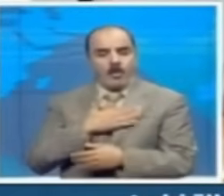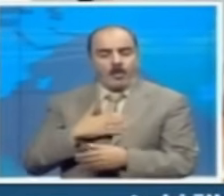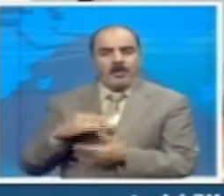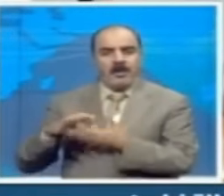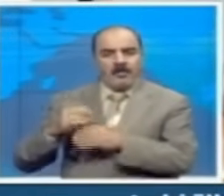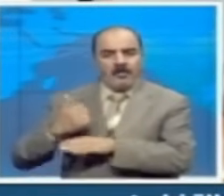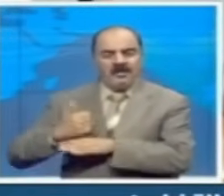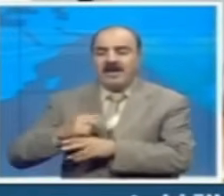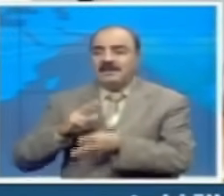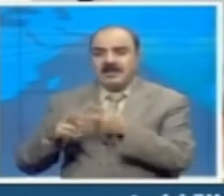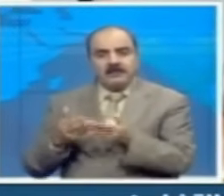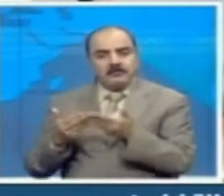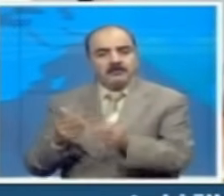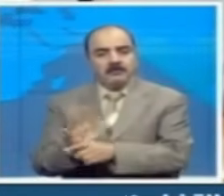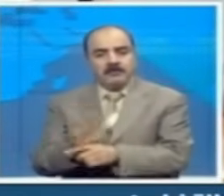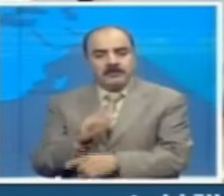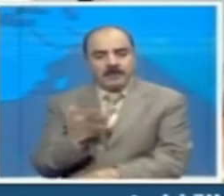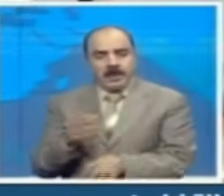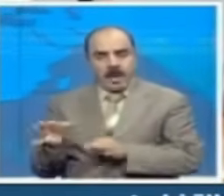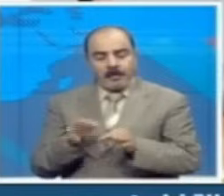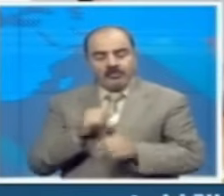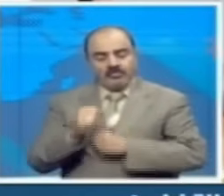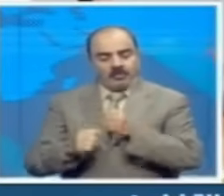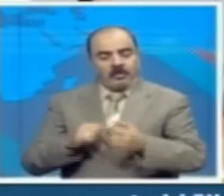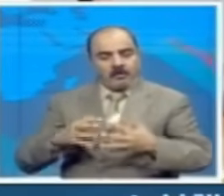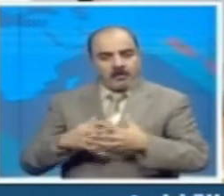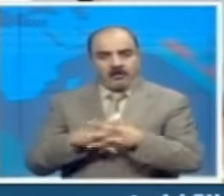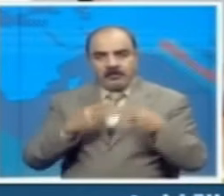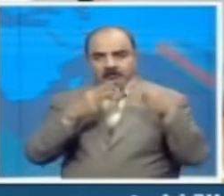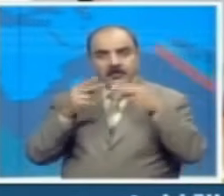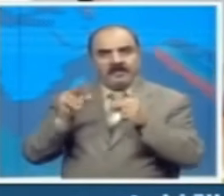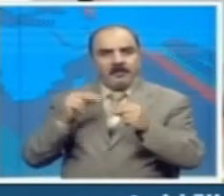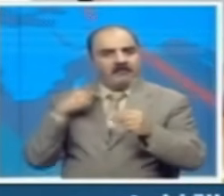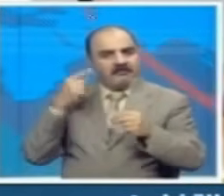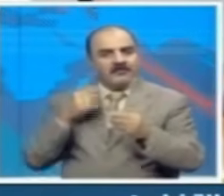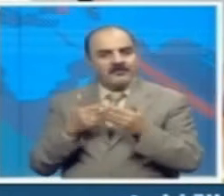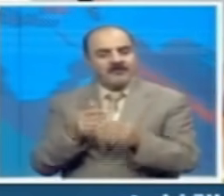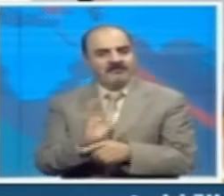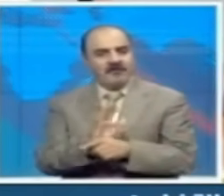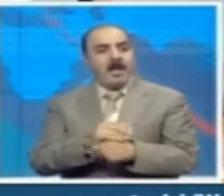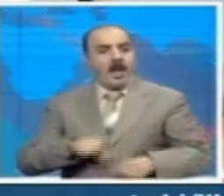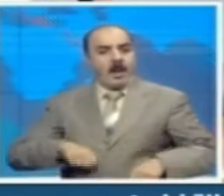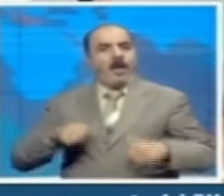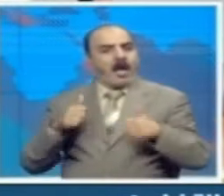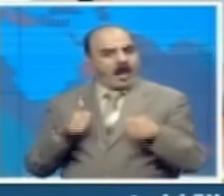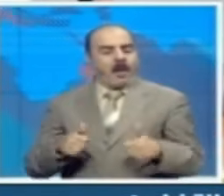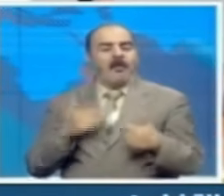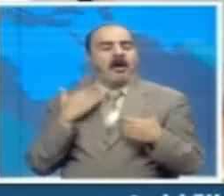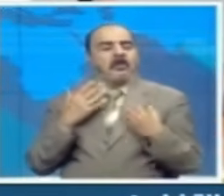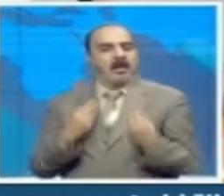كافة المؤسسات وتنسيق الجهود ووضع رؤية مشتركة نحو توفير سبل العيش لهم